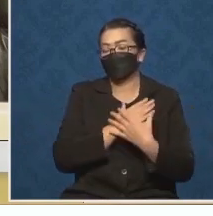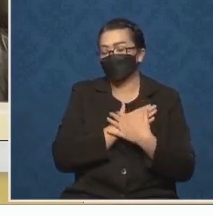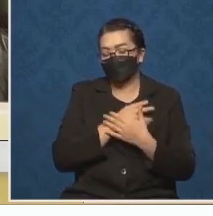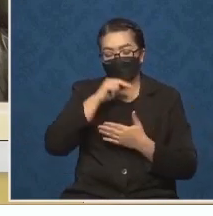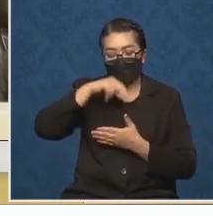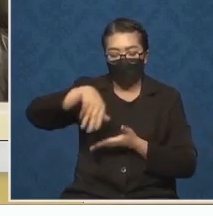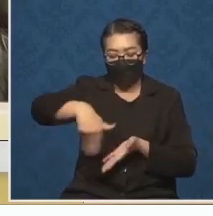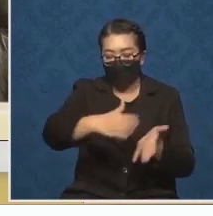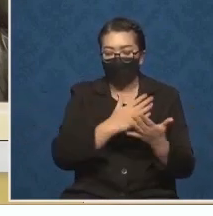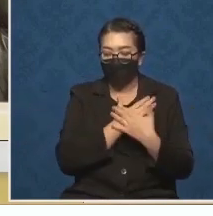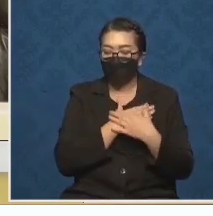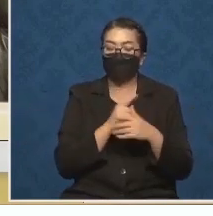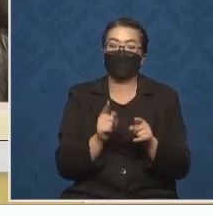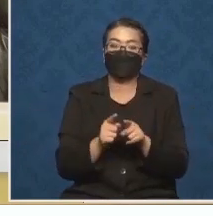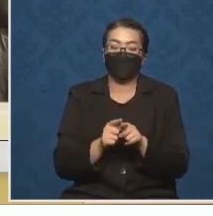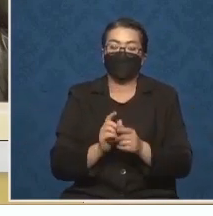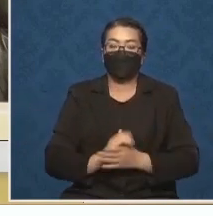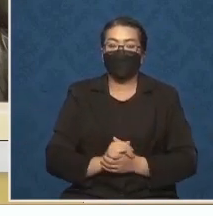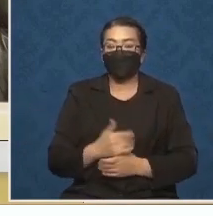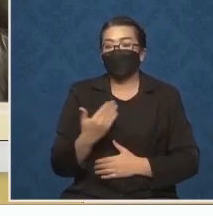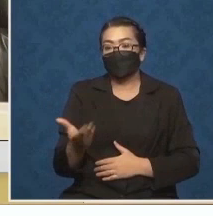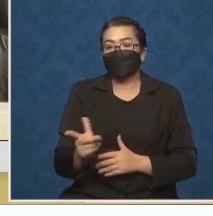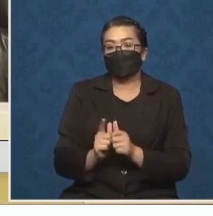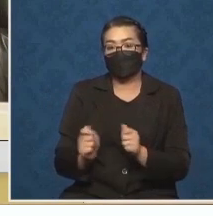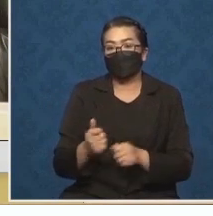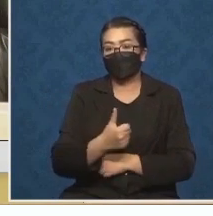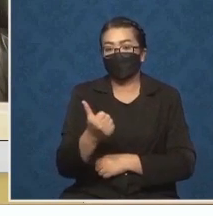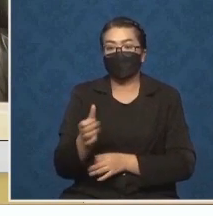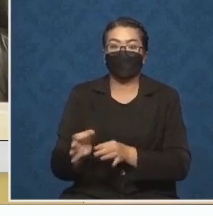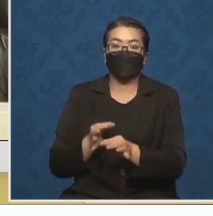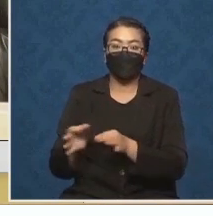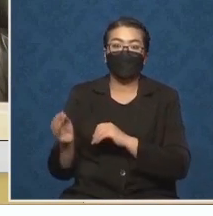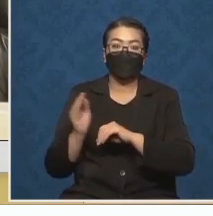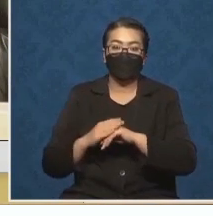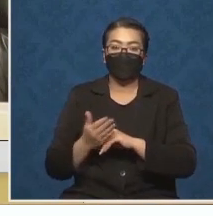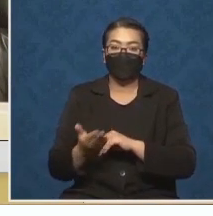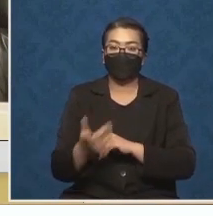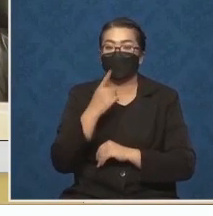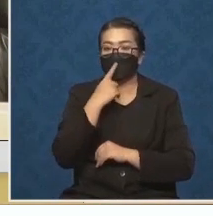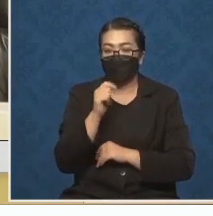ลำดับต่อไปนะคะที่ฉันจะขออนุญาตให้ทางอนุกรรมธิการเนี่ยได้ตอบประ